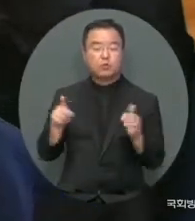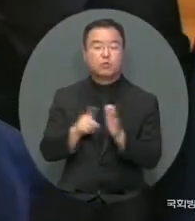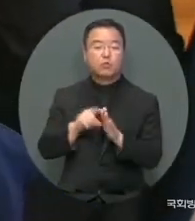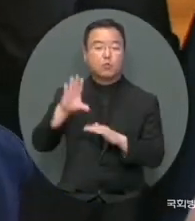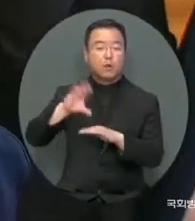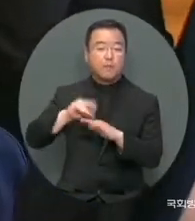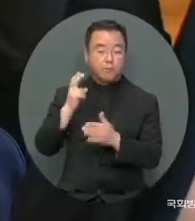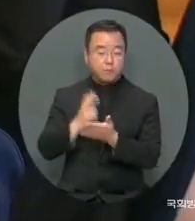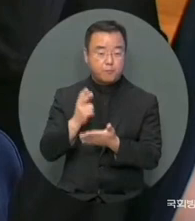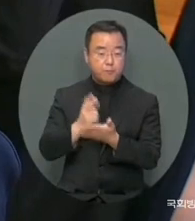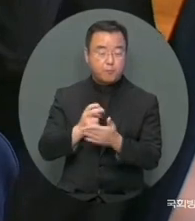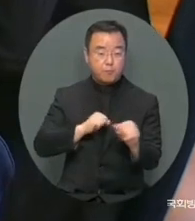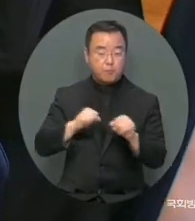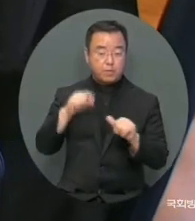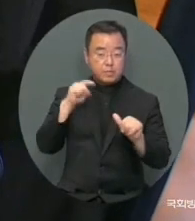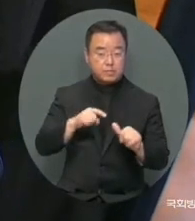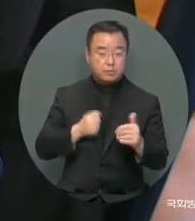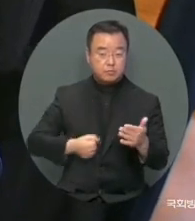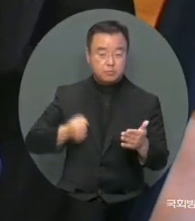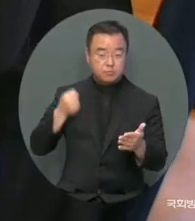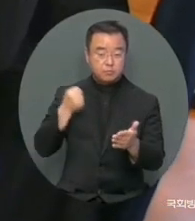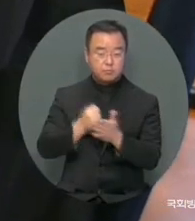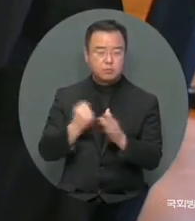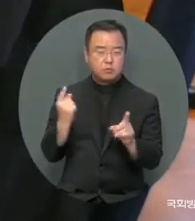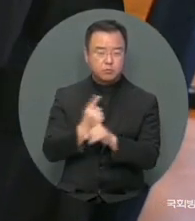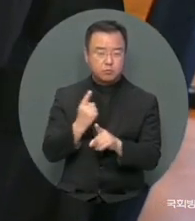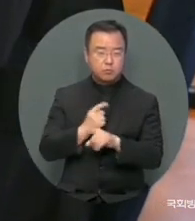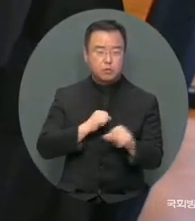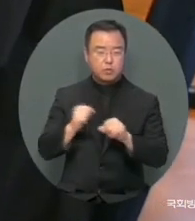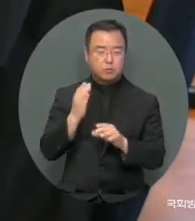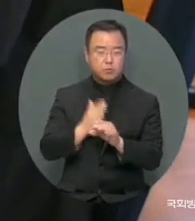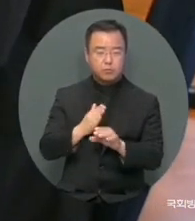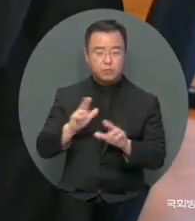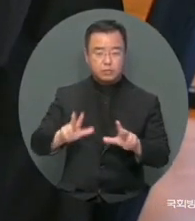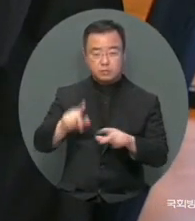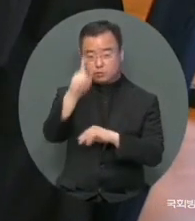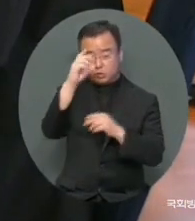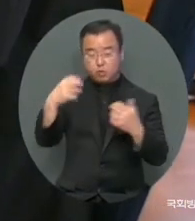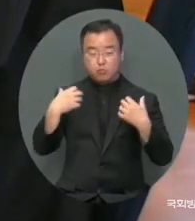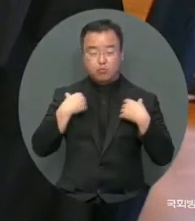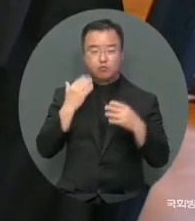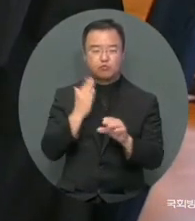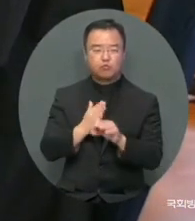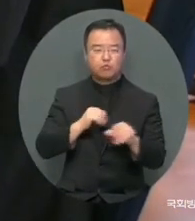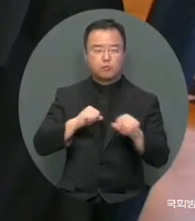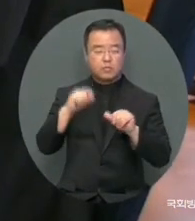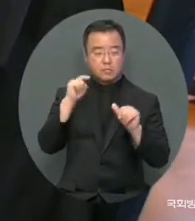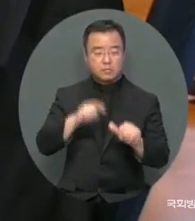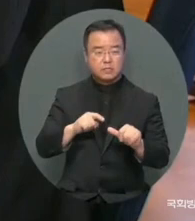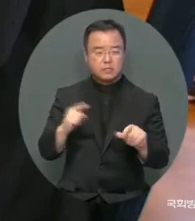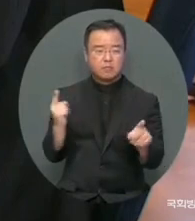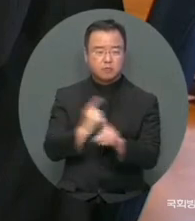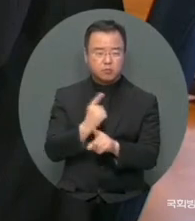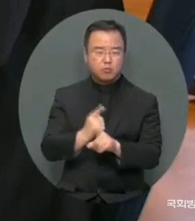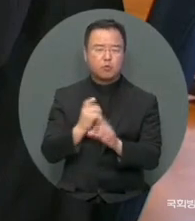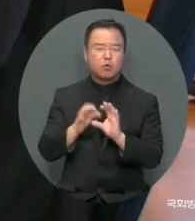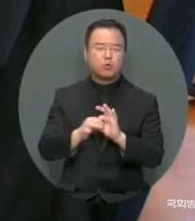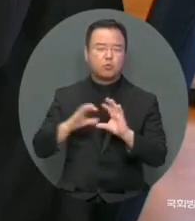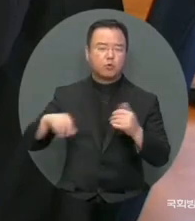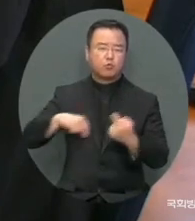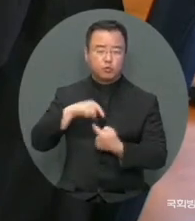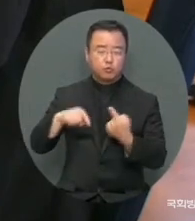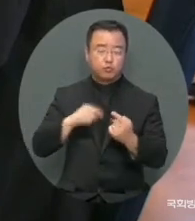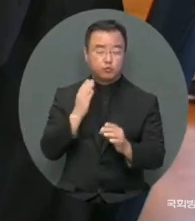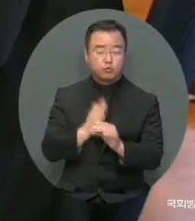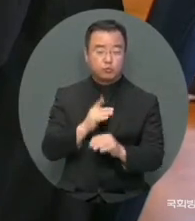개정을 의결합니다. 지금 윤석열 정부에서는 이 같은 이제 시행령 개정을 통한 국정 운영을 하고 있다라는 얘기가 많이 나오고 있고 이에